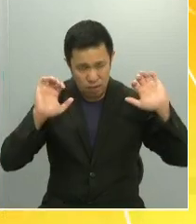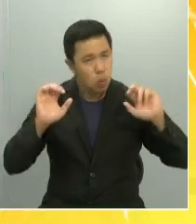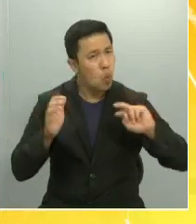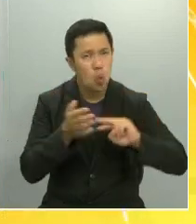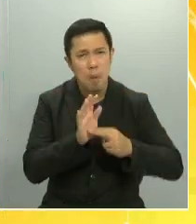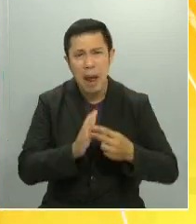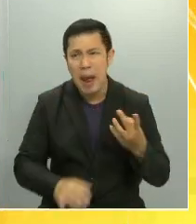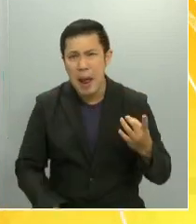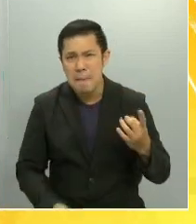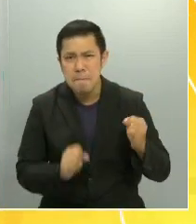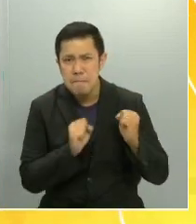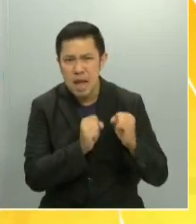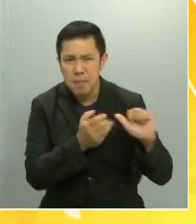ความหมายอะไรไหมที่พยายามใช้ปรับน้ำดีมาไทย